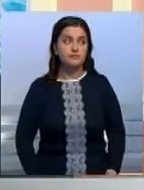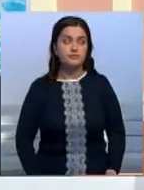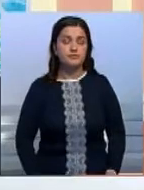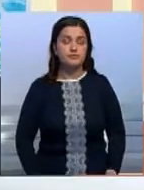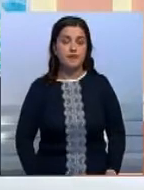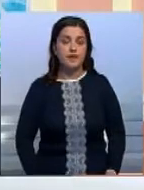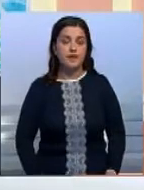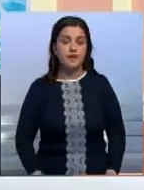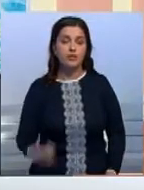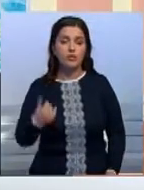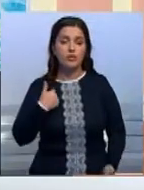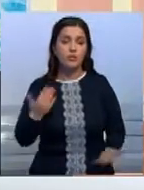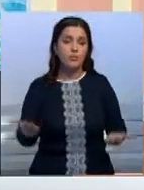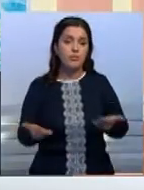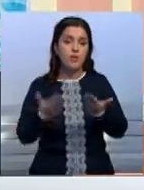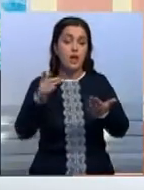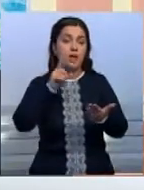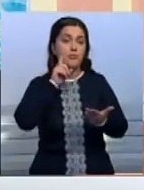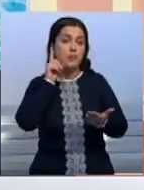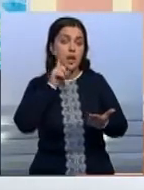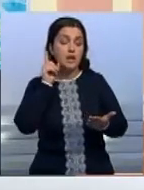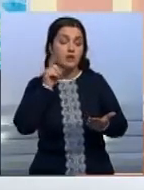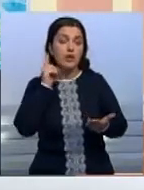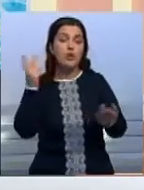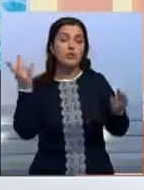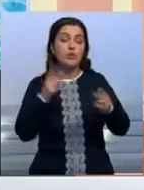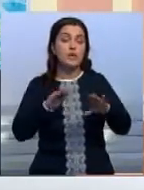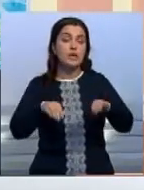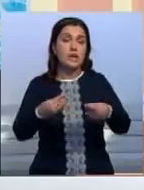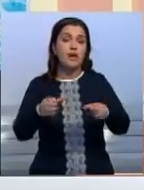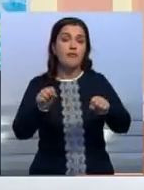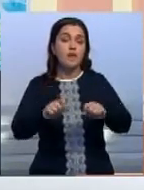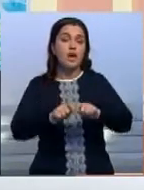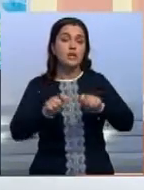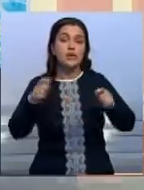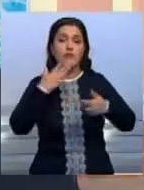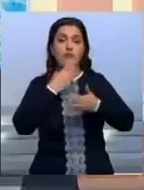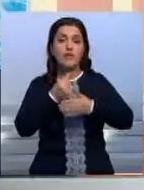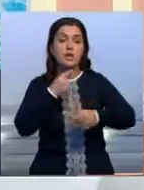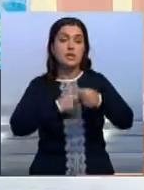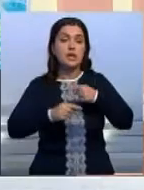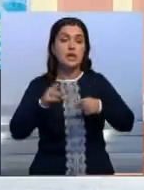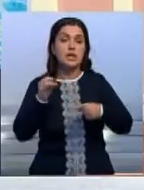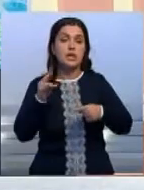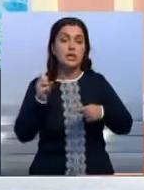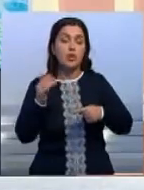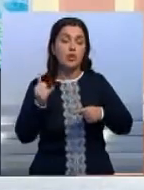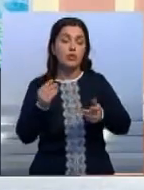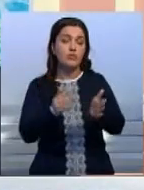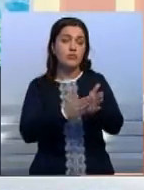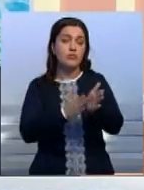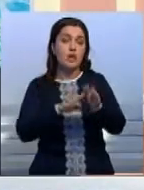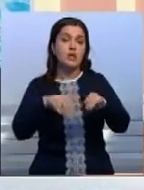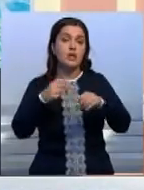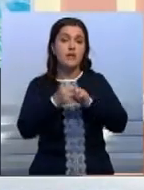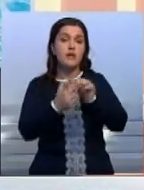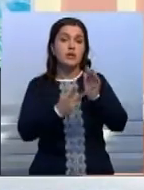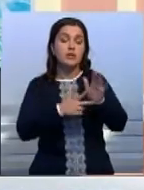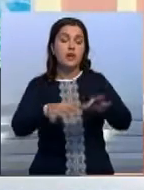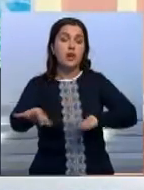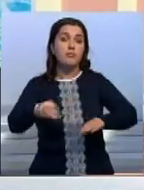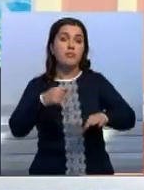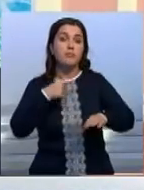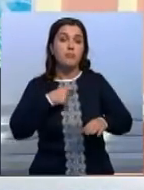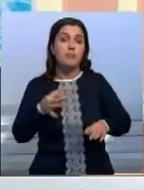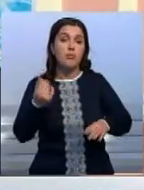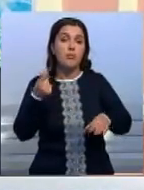Наша цель – поддержать молодежь, повысить их потенциал, дать им возможность открыть свое дело. В Кентау гранты выиграли 18 проектов. По области мы находимся